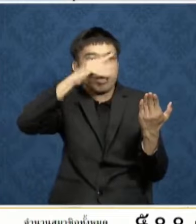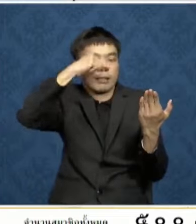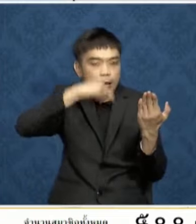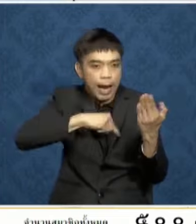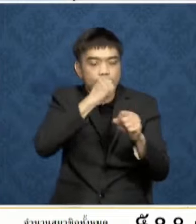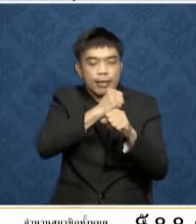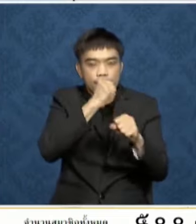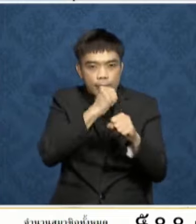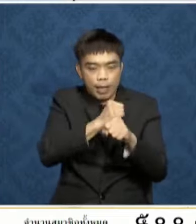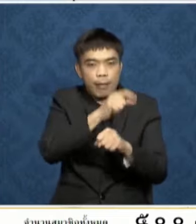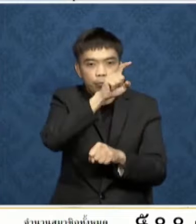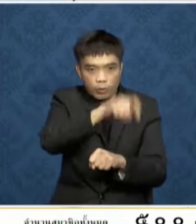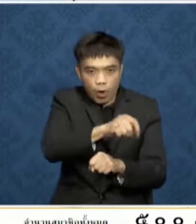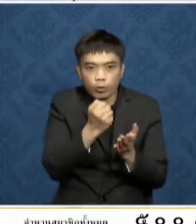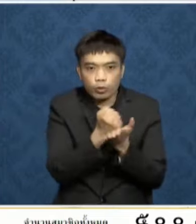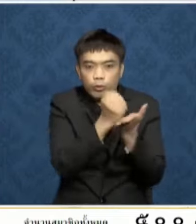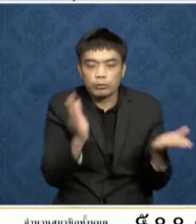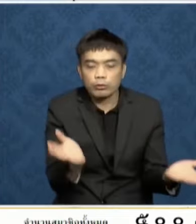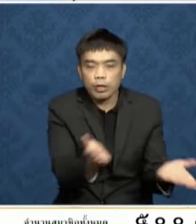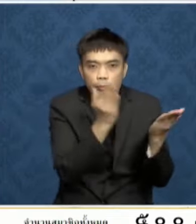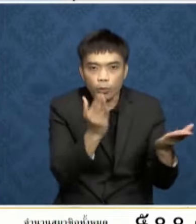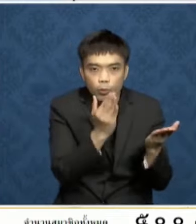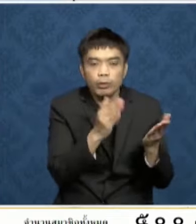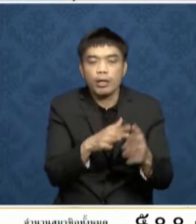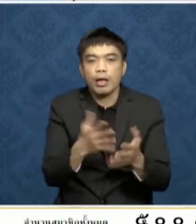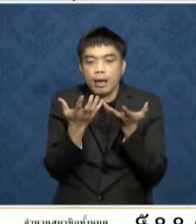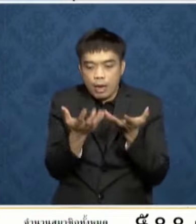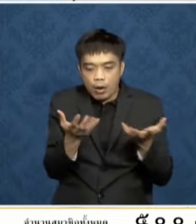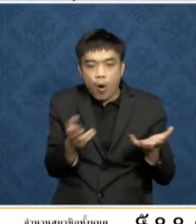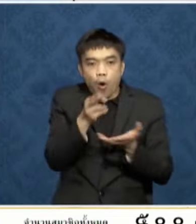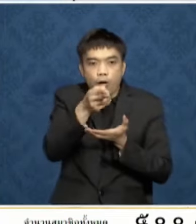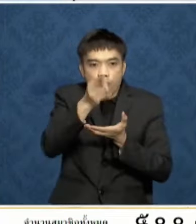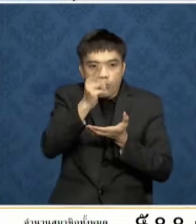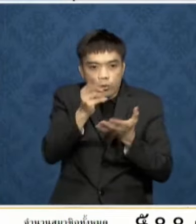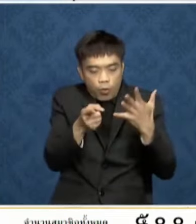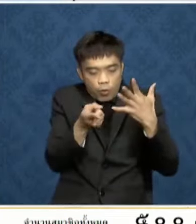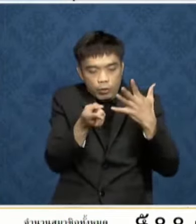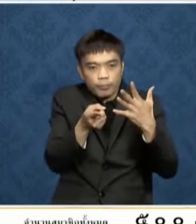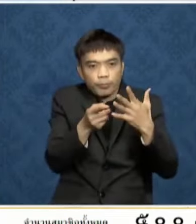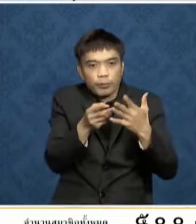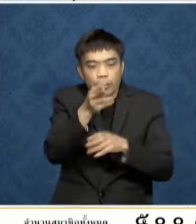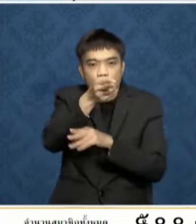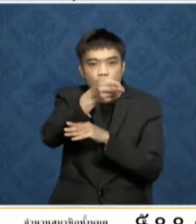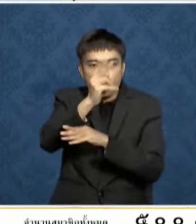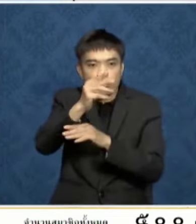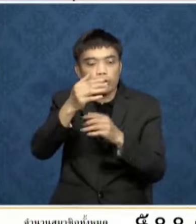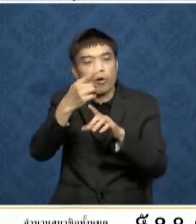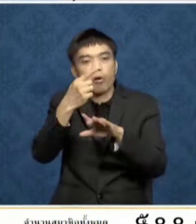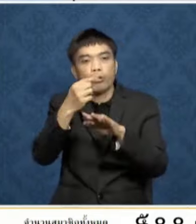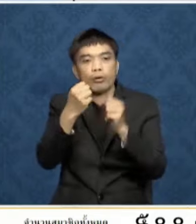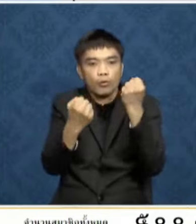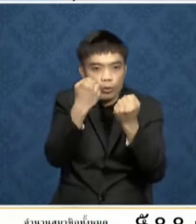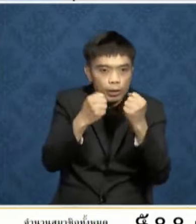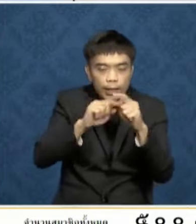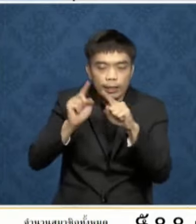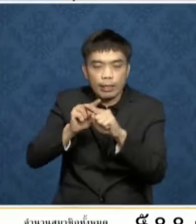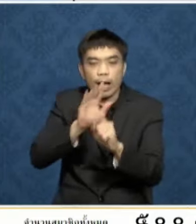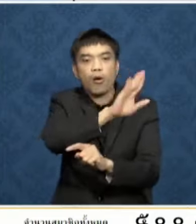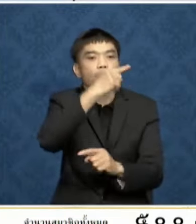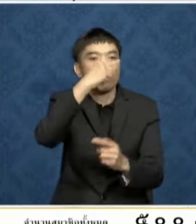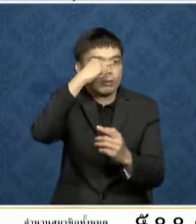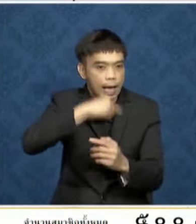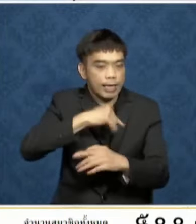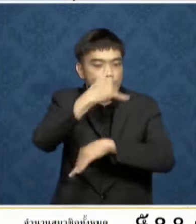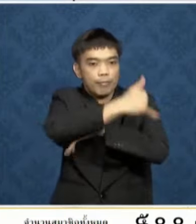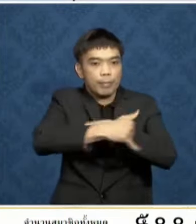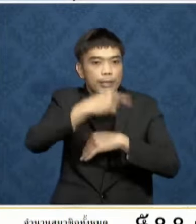สนุนยกระดบคุณภาอาวุรรรชาตไยโดยมีตัวชีวตรืออัตราความเก้าหน่าของสัชส่นกปัจุเมาวธศัชาตไยเข้ปจำ